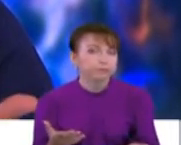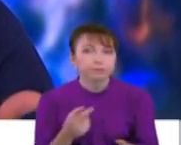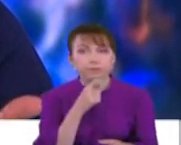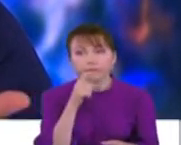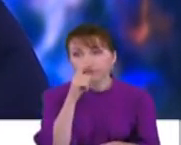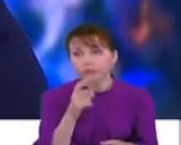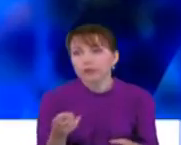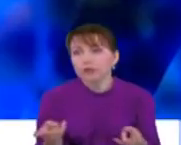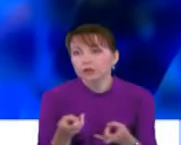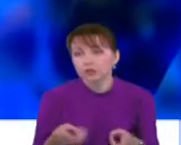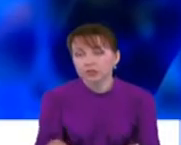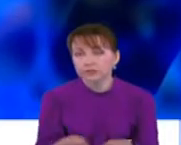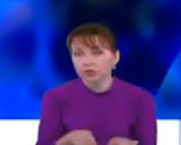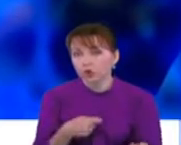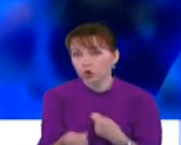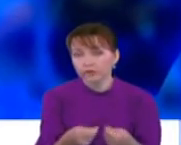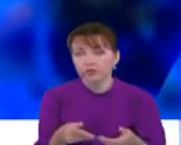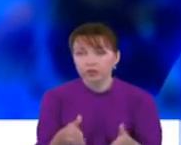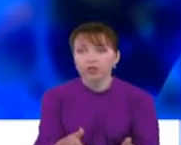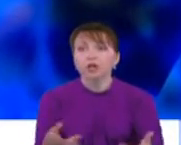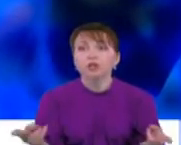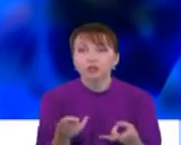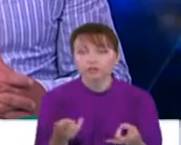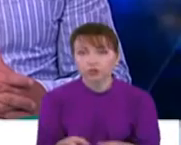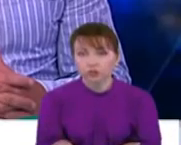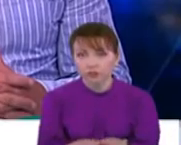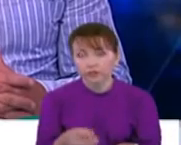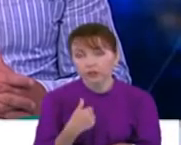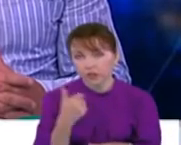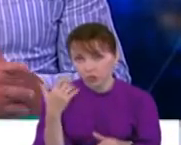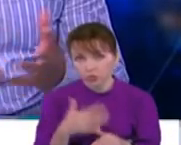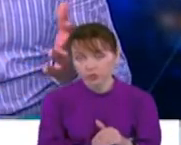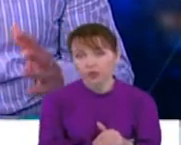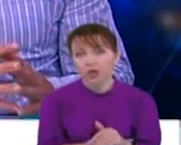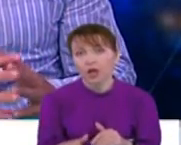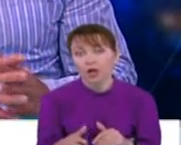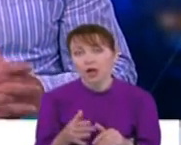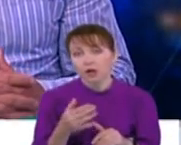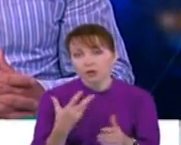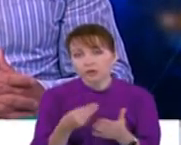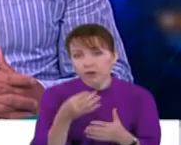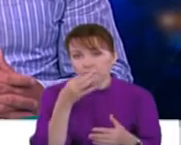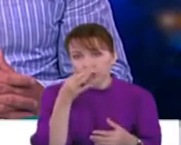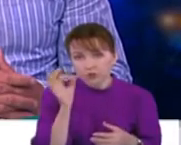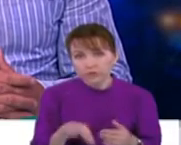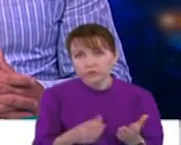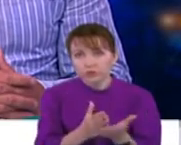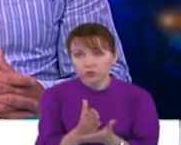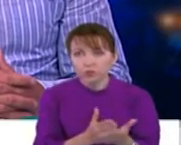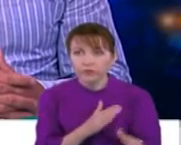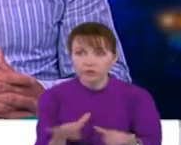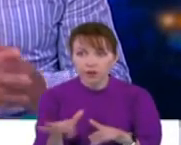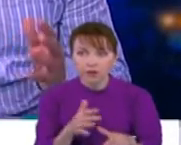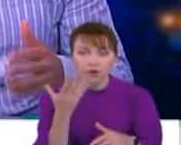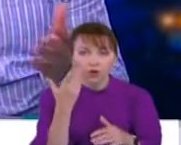Для чого перекривати ці торгові шляхи, як от сказав? Навіщо закривати? Я розумію ще по досвіду своєї службової діяльності,